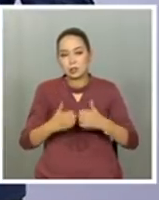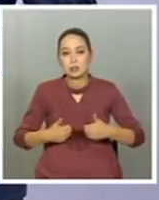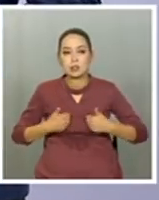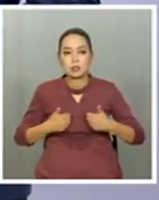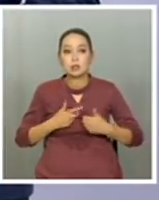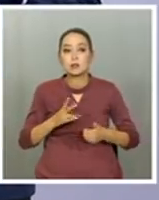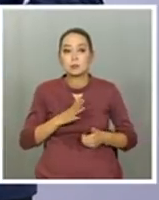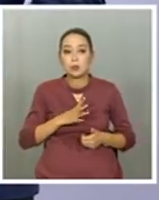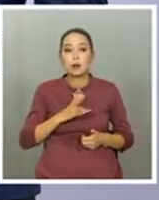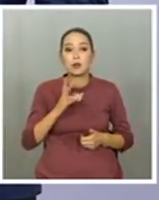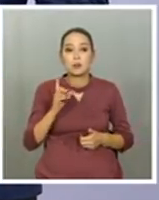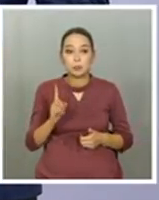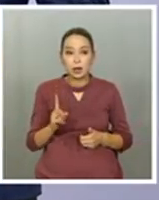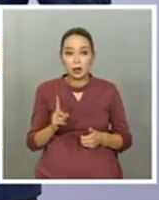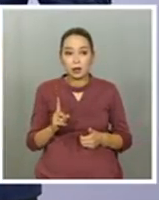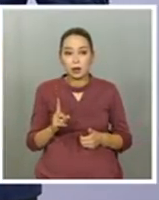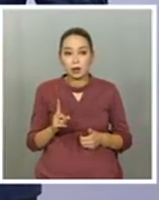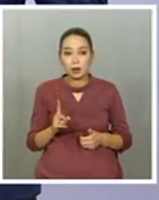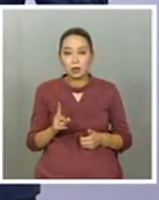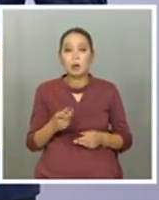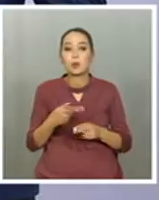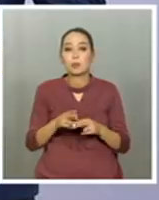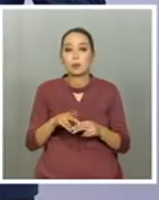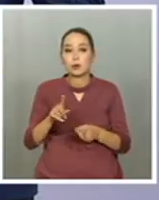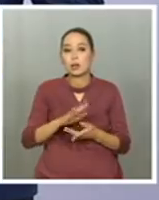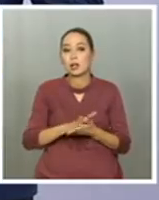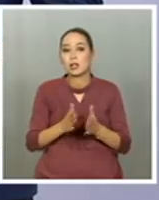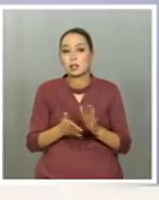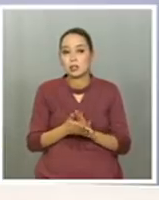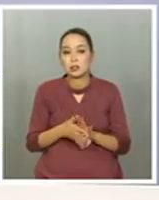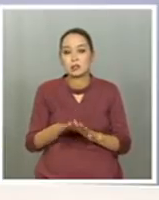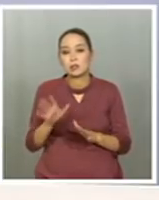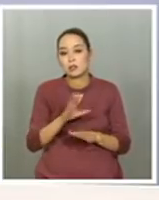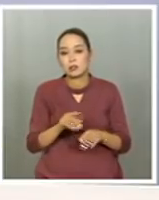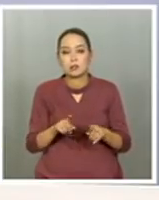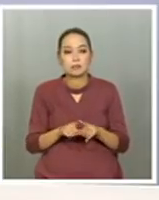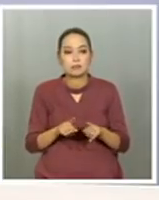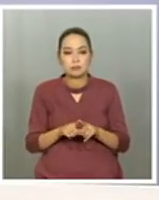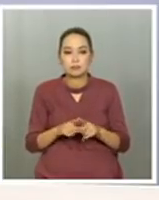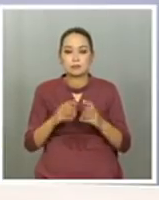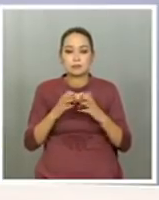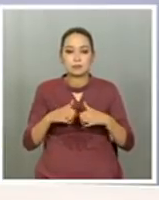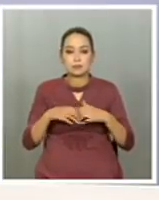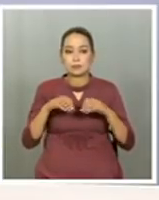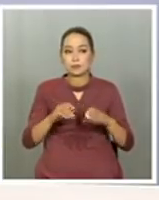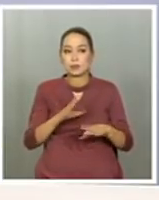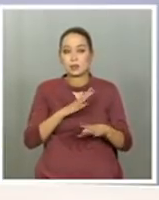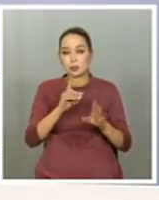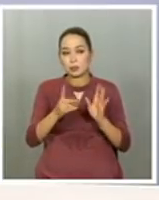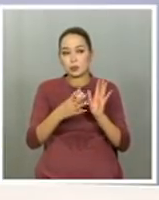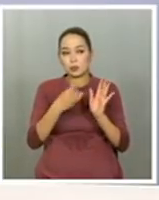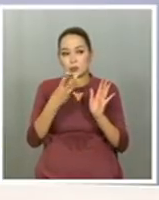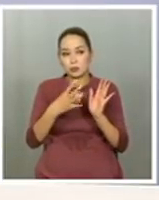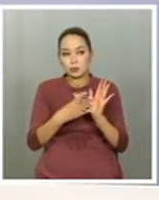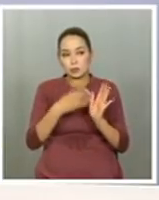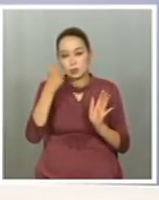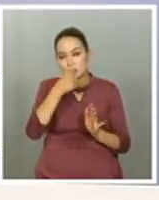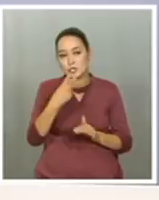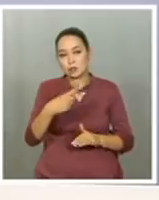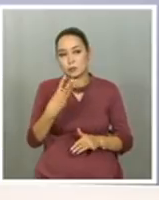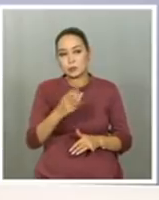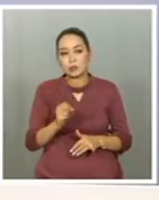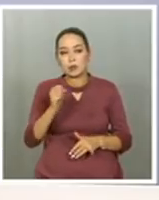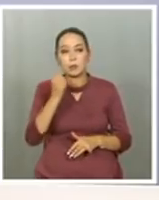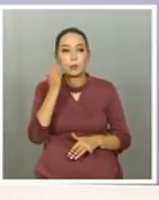Алайда бұл келісімдер аяқсыз қалған болатын. 1939 жылы 23 тамызда